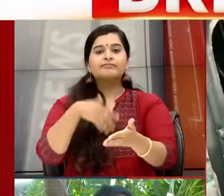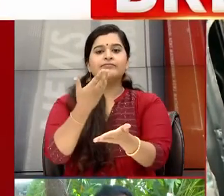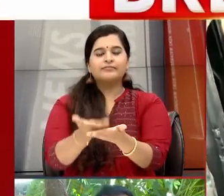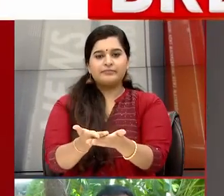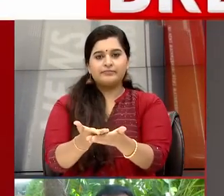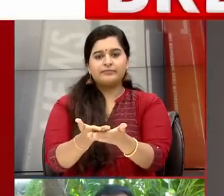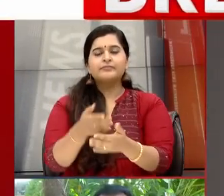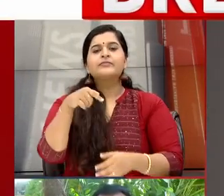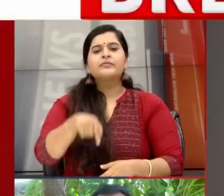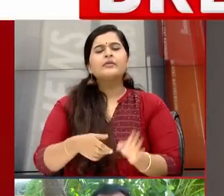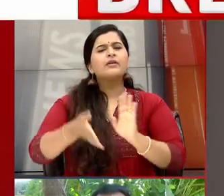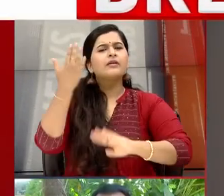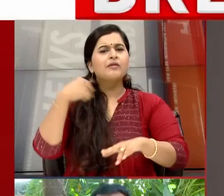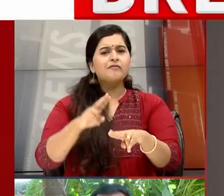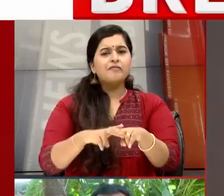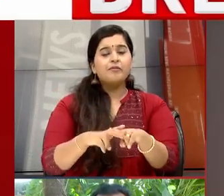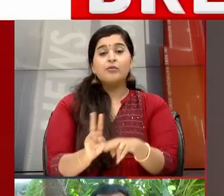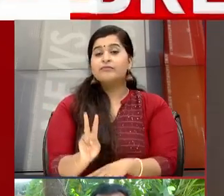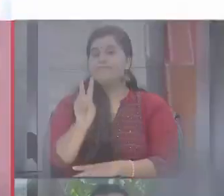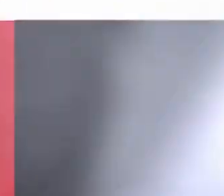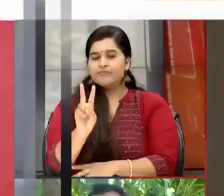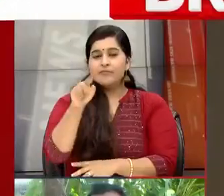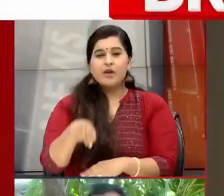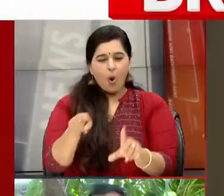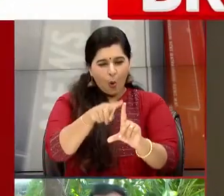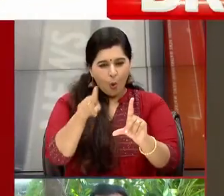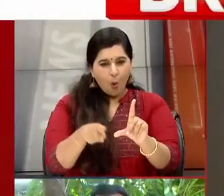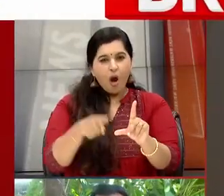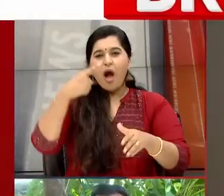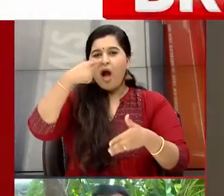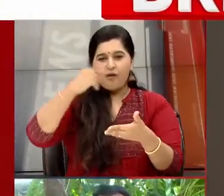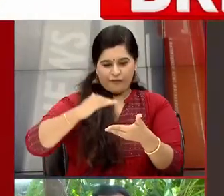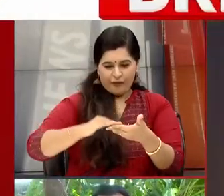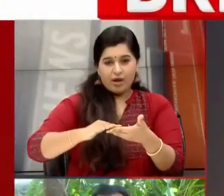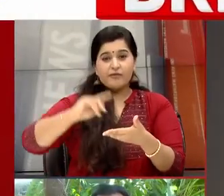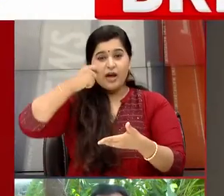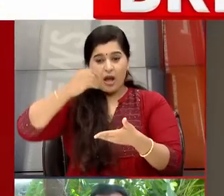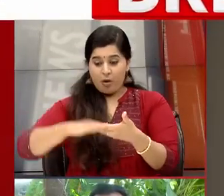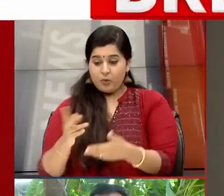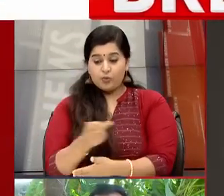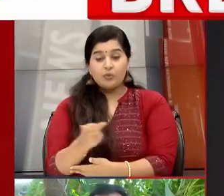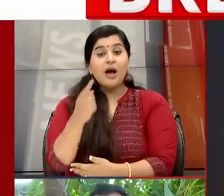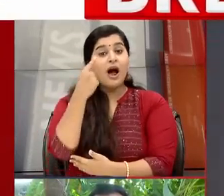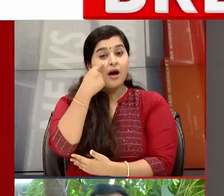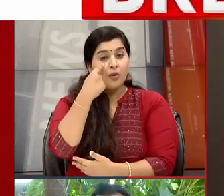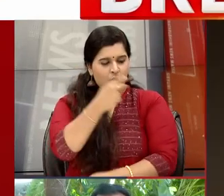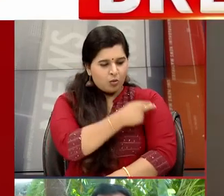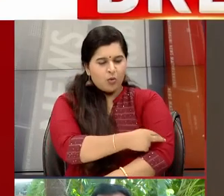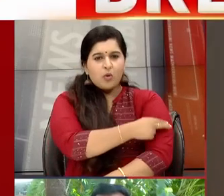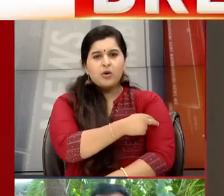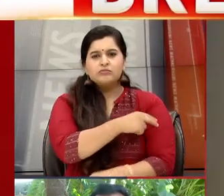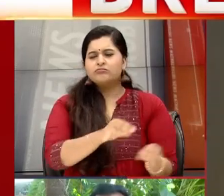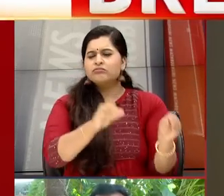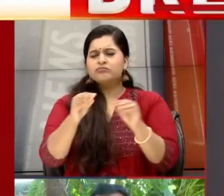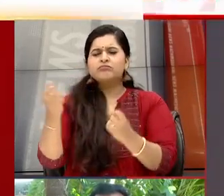ഈ ഫെബ്രുവരി 2-നാണ് അതായത് ഗർഭിണിയായ ഭാര്യയുമായി ജില്ലാ ആശുപത്രി, കണ്ണൂർ ജില്ലാ ആശുപത്രിയിലേക്ക് പോകുന്ന വഴിക്ക് ജില്ലാ